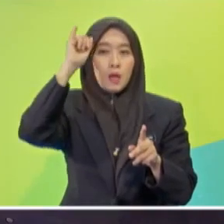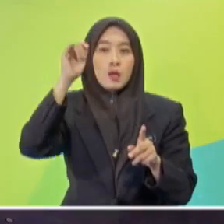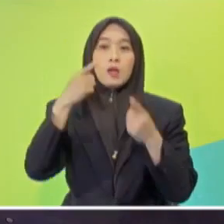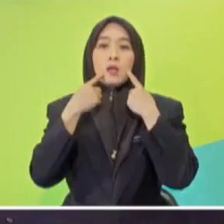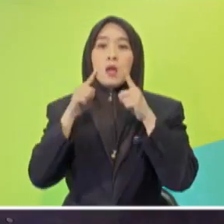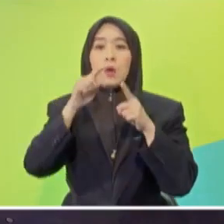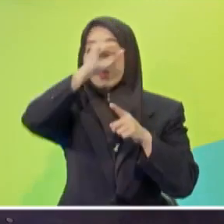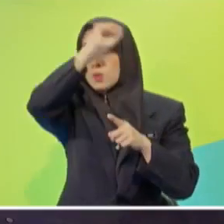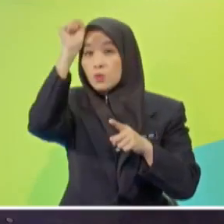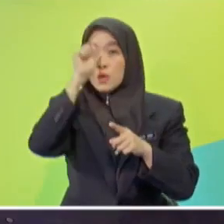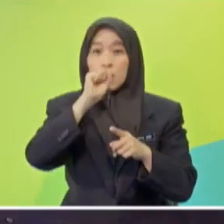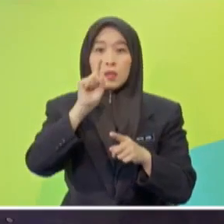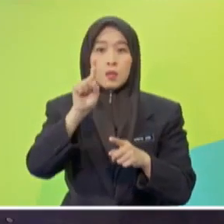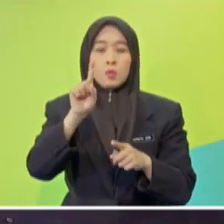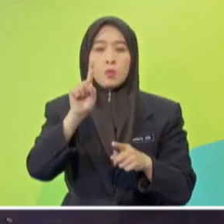pertama